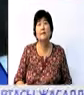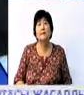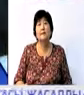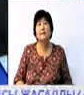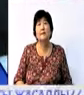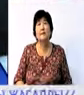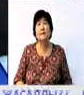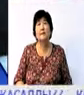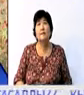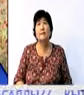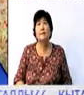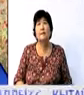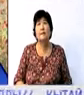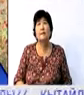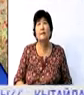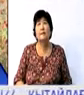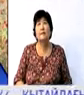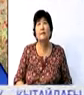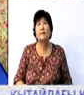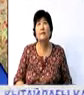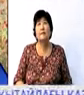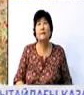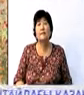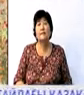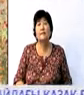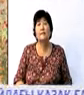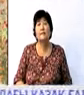Елжас Әбділда, Алмат Меңдібай, Тосқан Сәтбай, Қызылорда телеарнасы, Шиелі ауданынан.